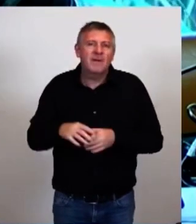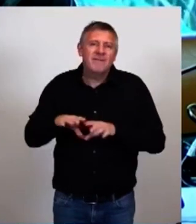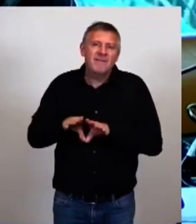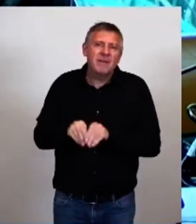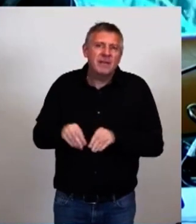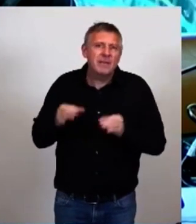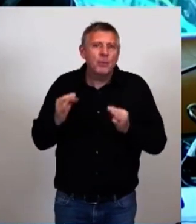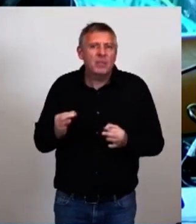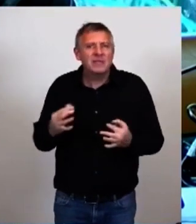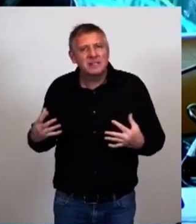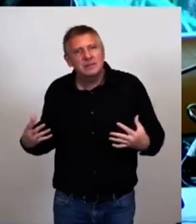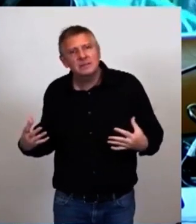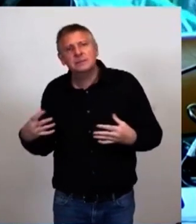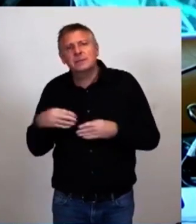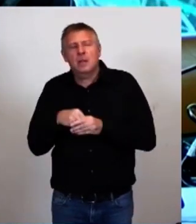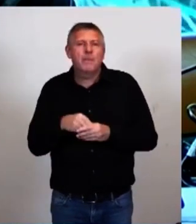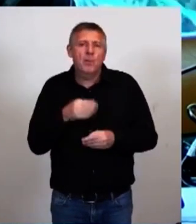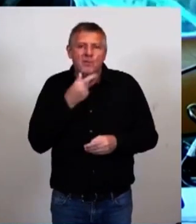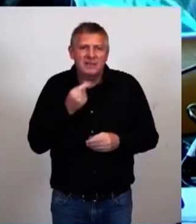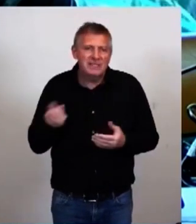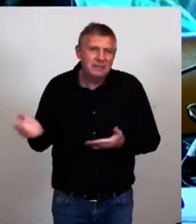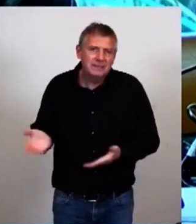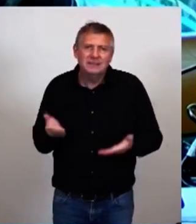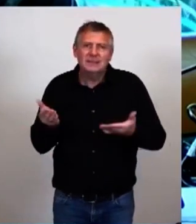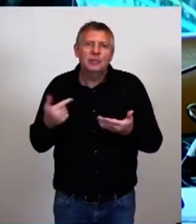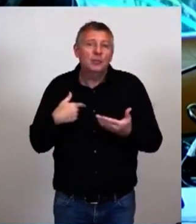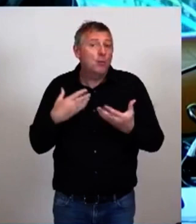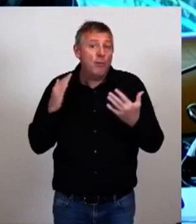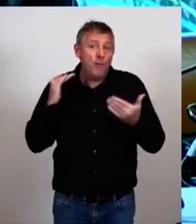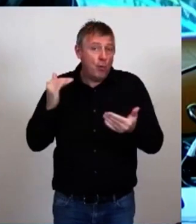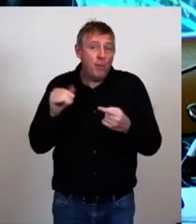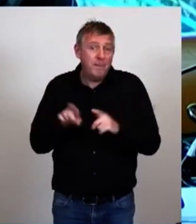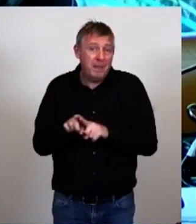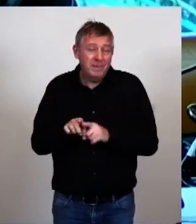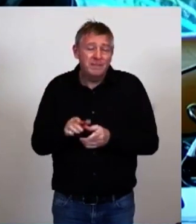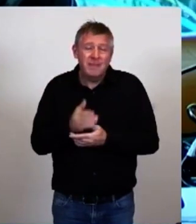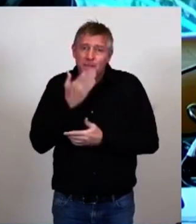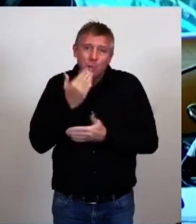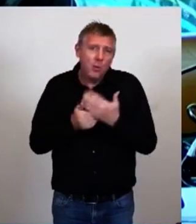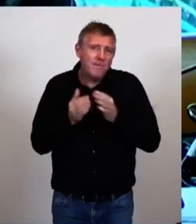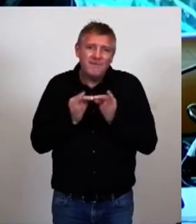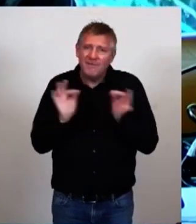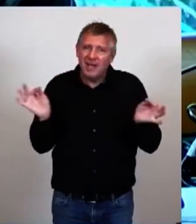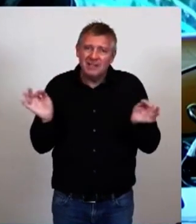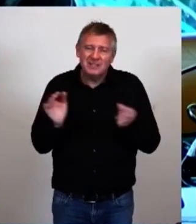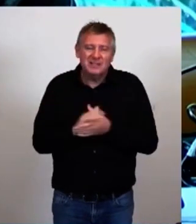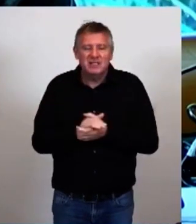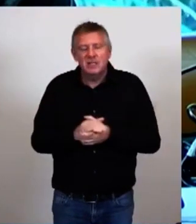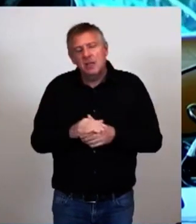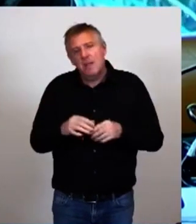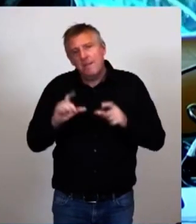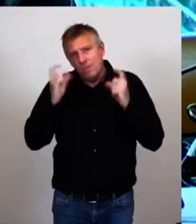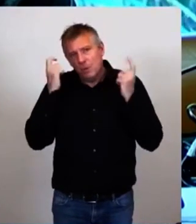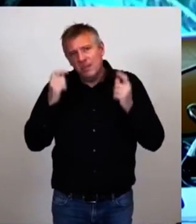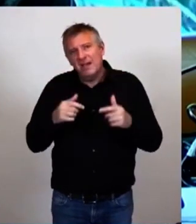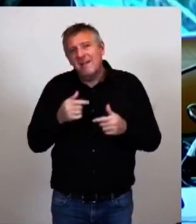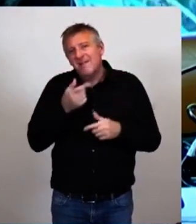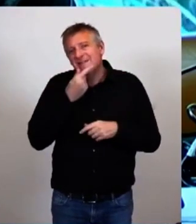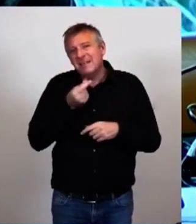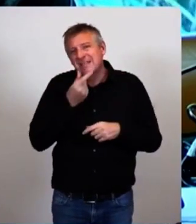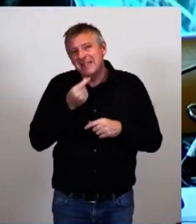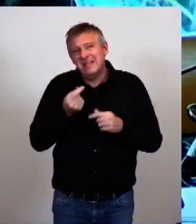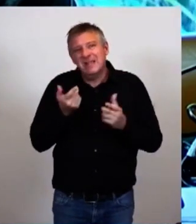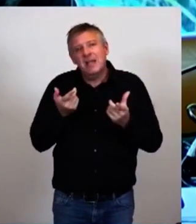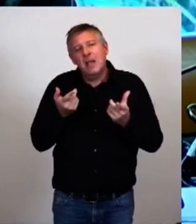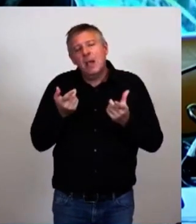vœu que nous partageons. Nous aurions aimé cependant plutôt lire en affichage d'action de mandat, faciliter l'accès de toutes